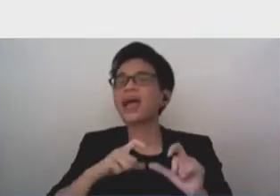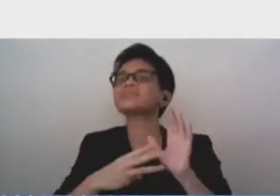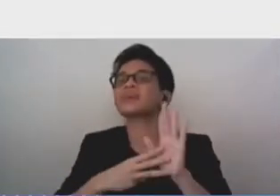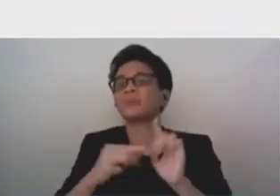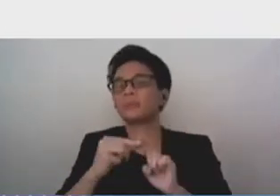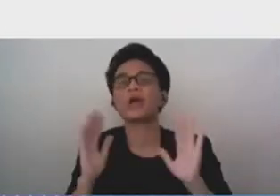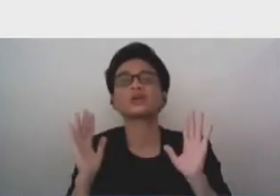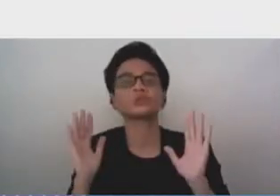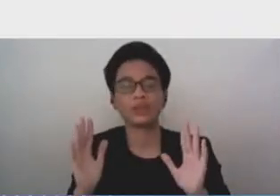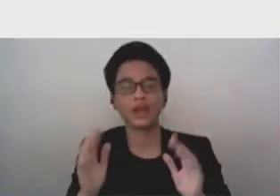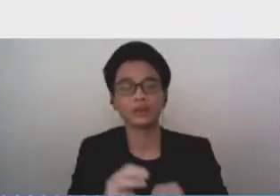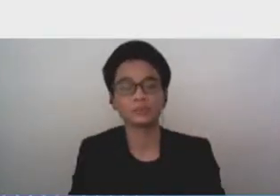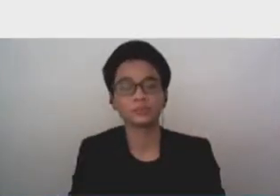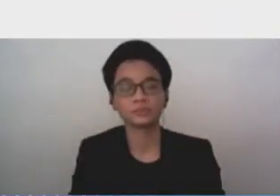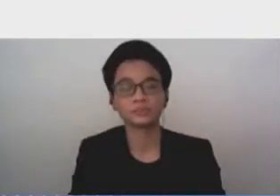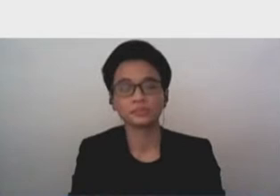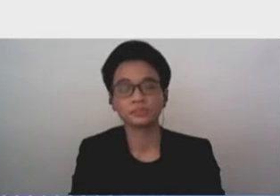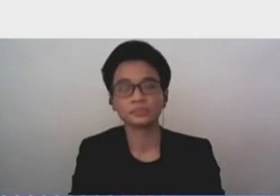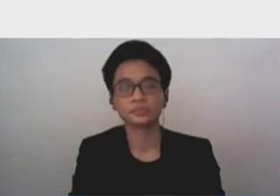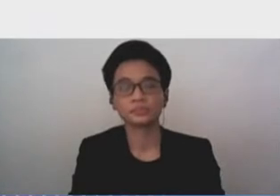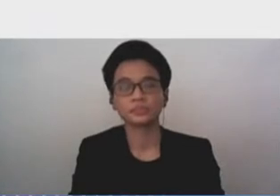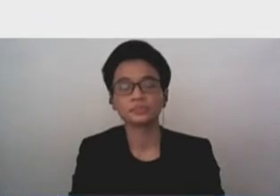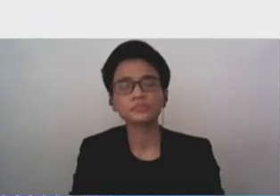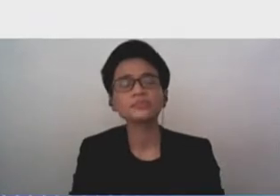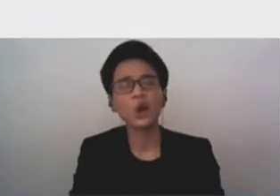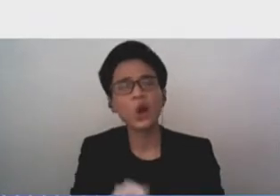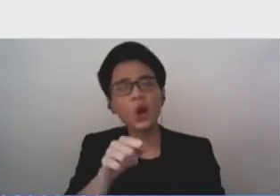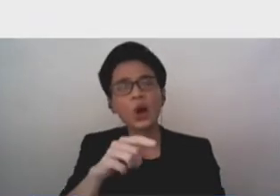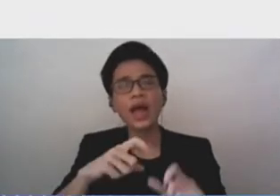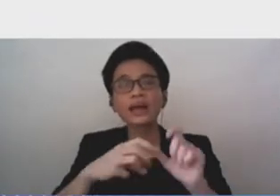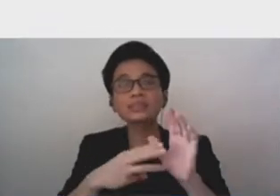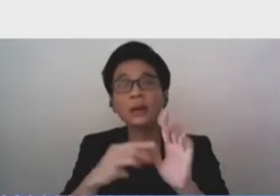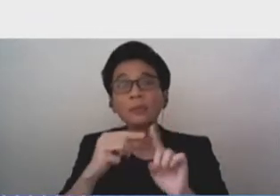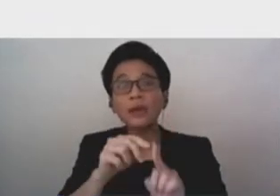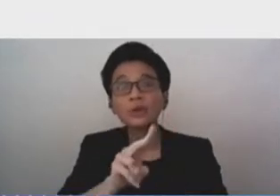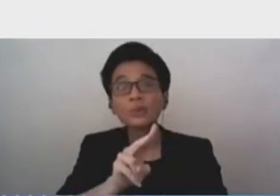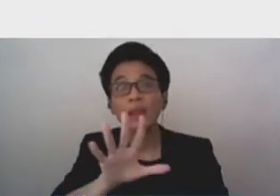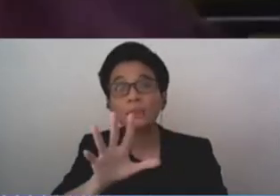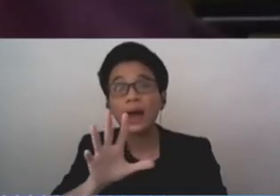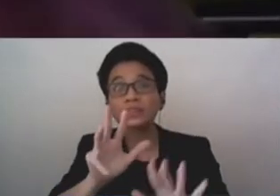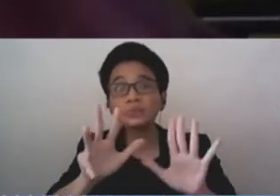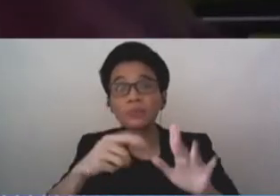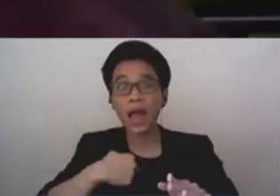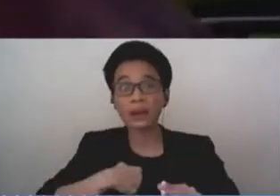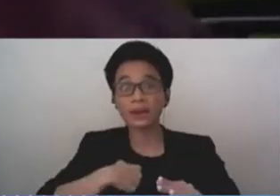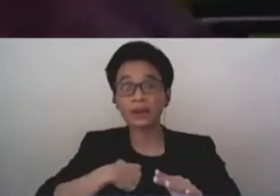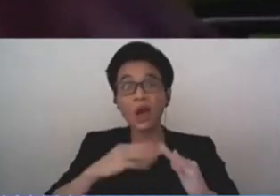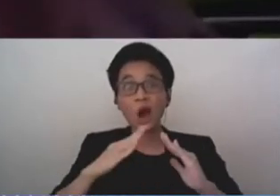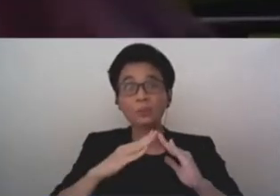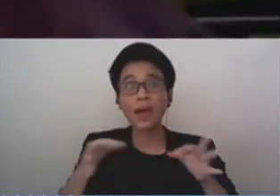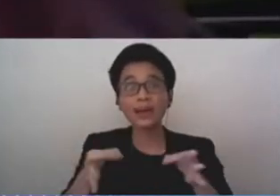kan tadi apa? Ternyata SMP 25 sebenarnya ke rumah saya ternyata Bu. Gitu ya.